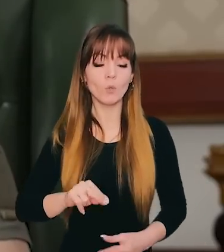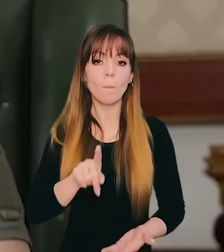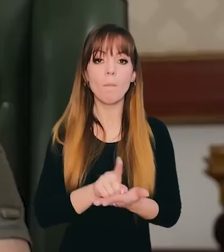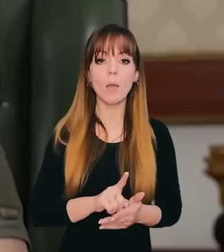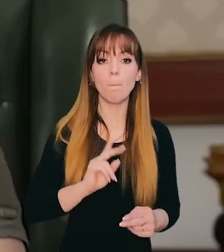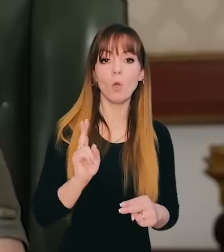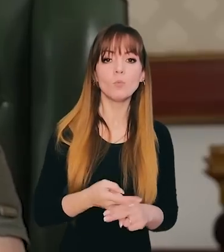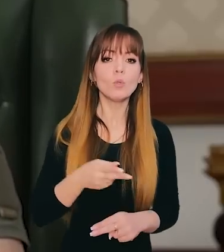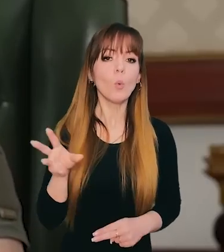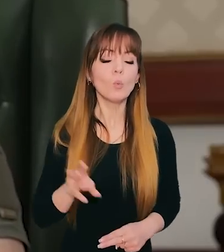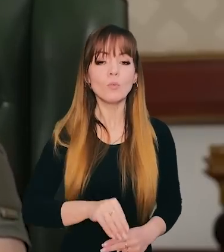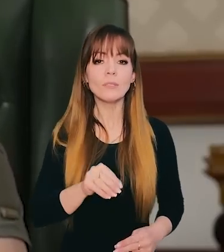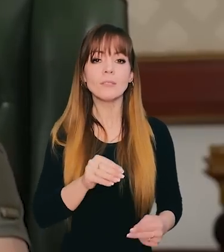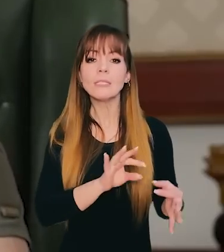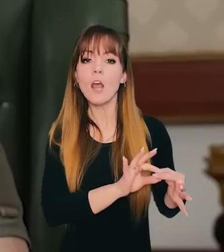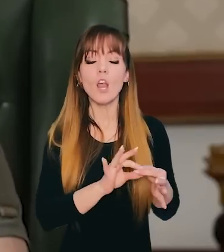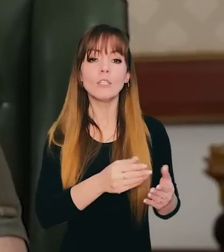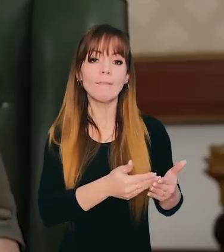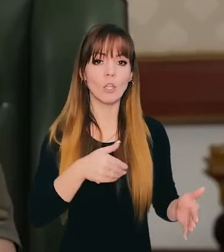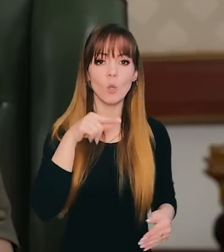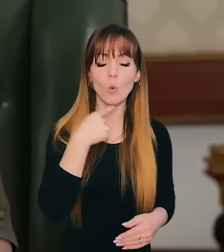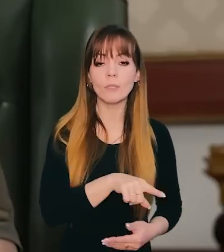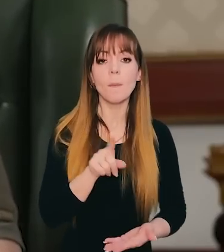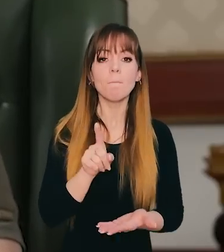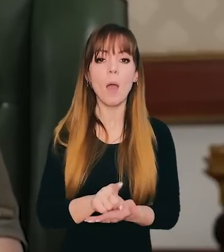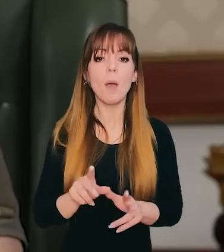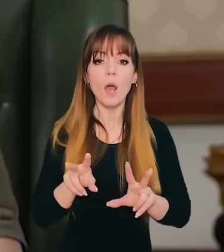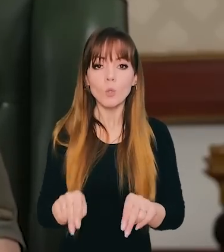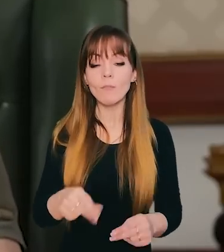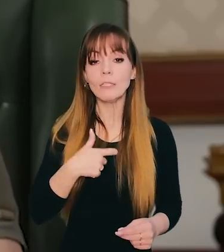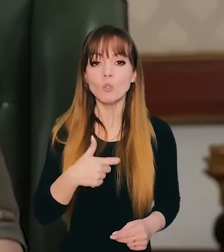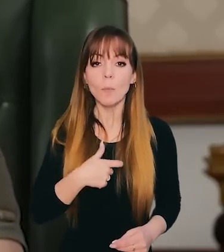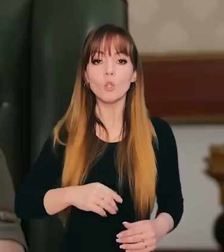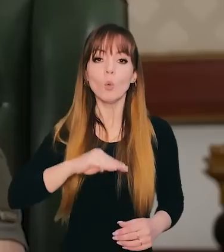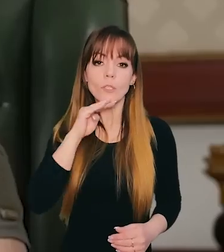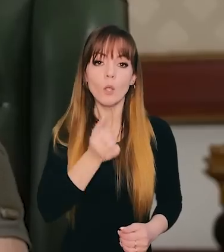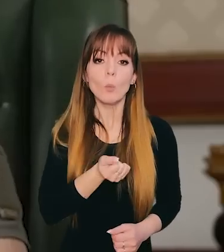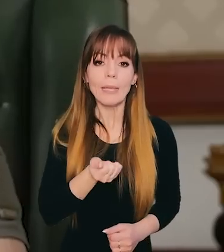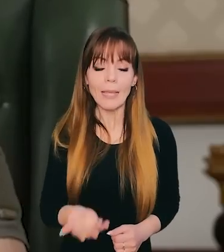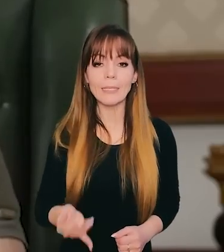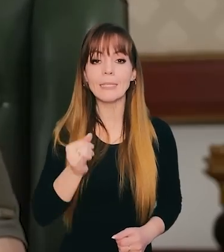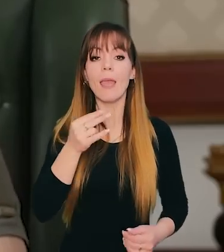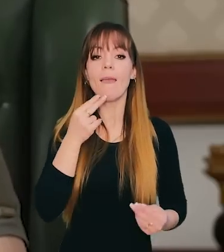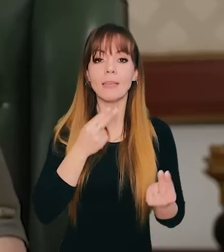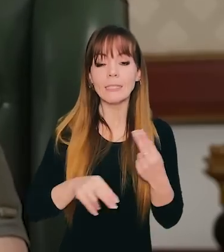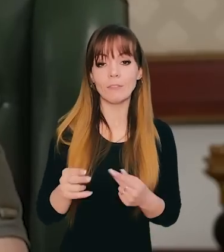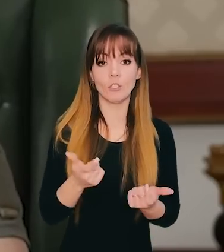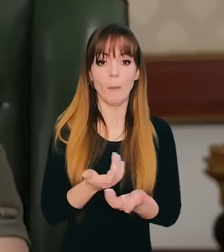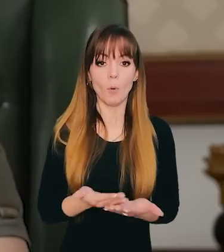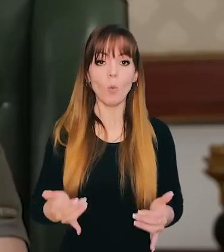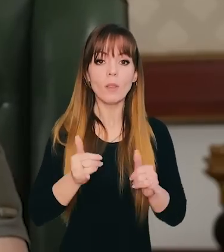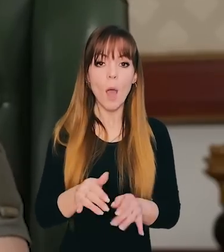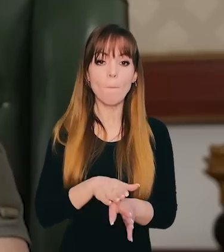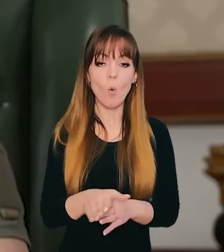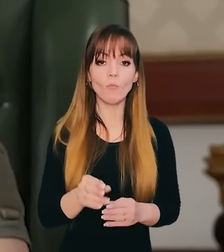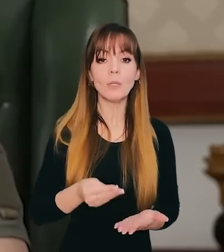співпрацю маємо позбутися усіх видів залежності від Росії маємо гарантувати собі достатню кількість ефективність